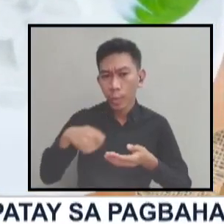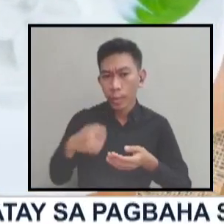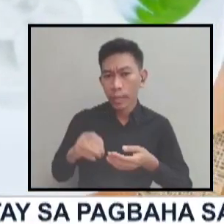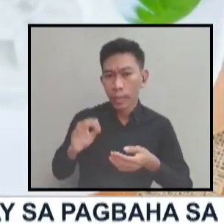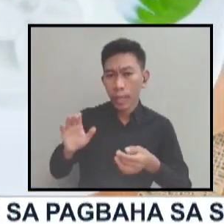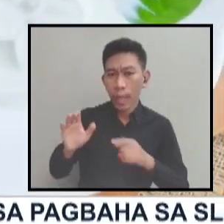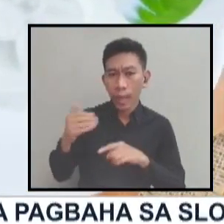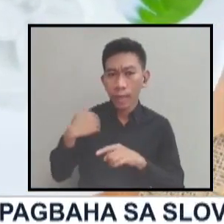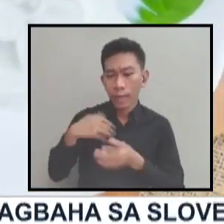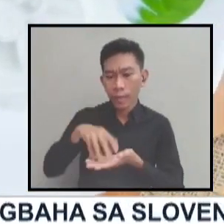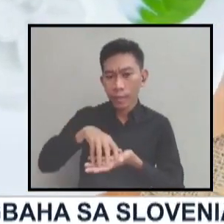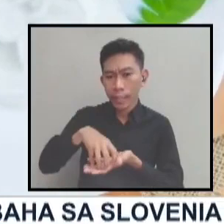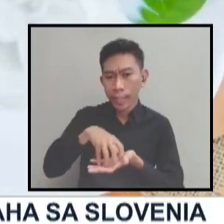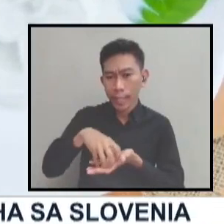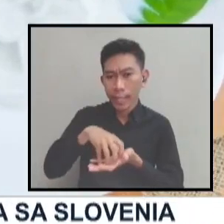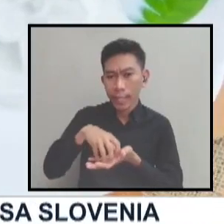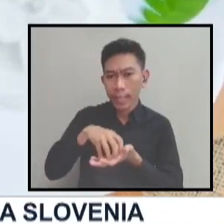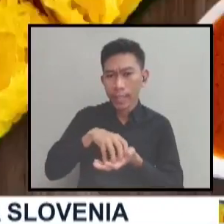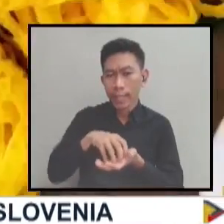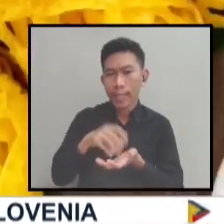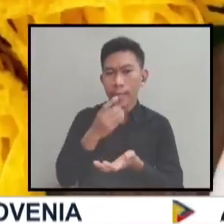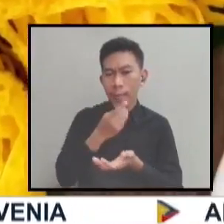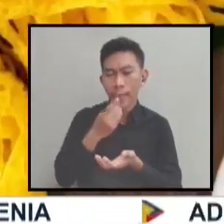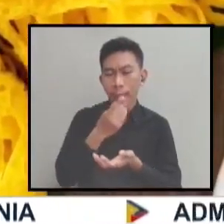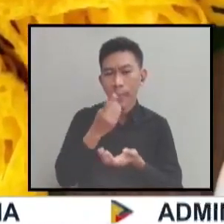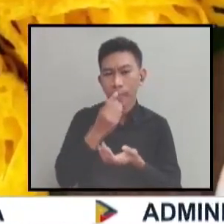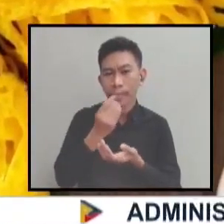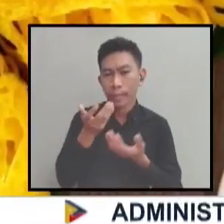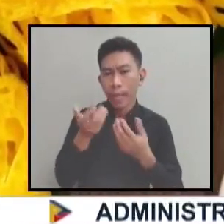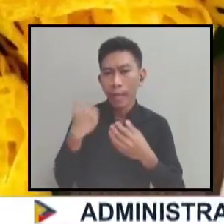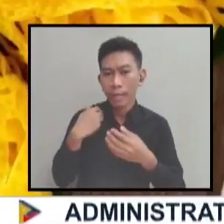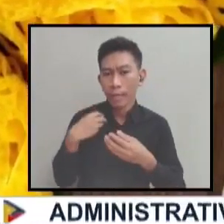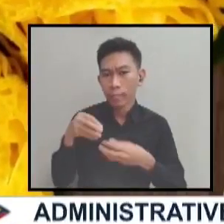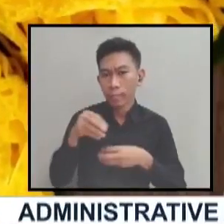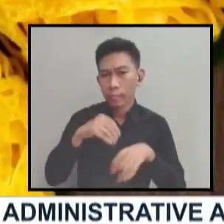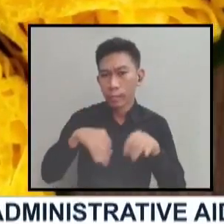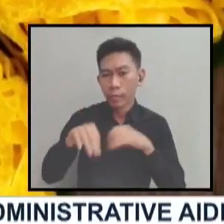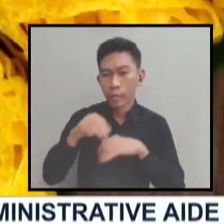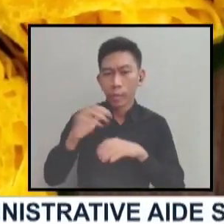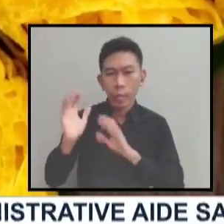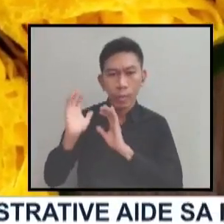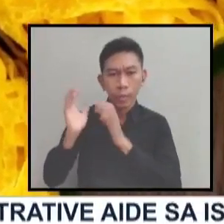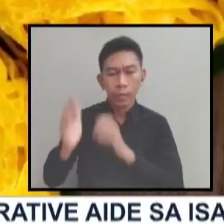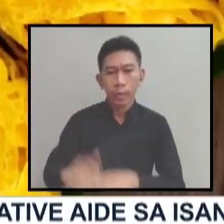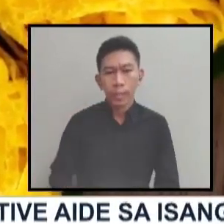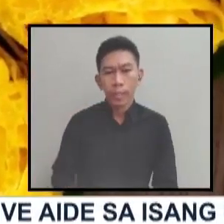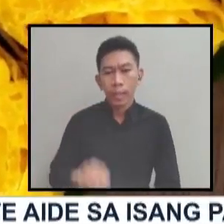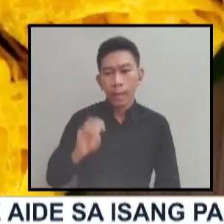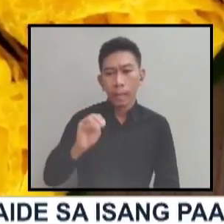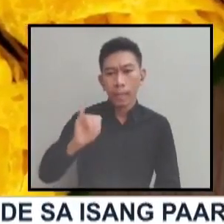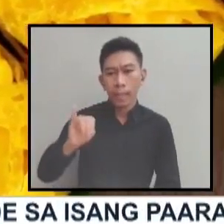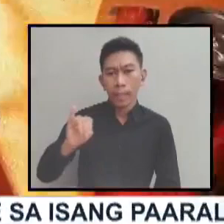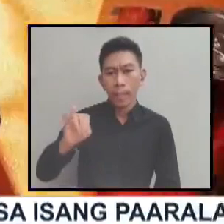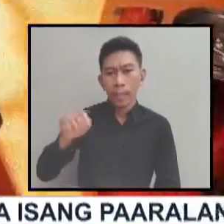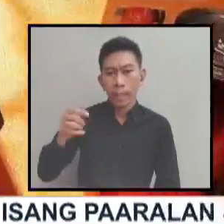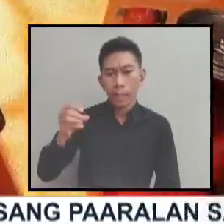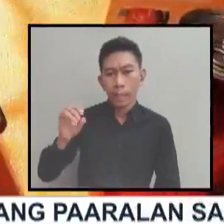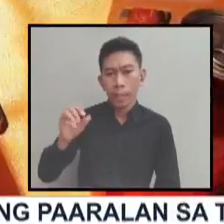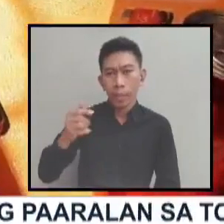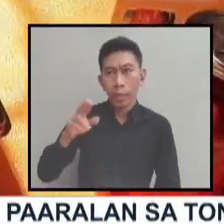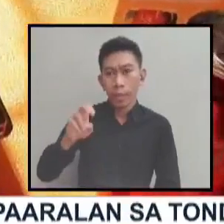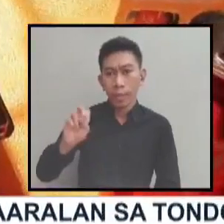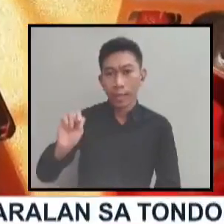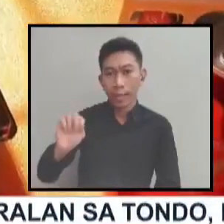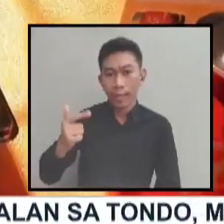like dessert with creamy coconut layer. Mi goreng, satay, roti hala mula sa Malaysia.